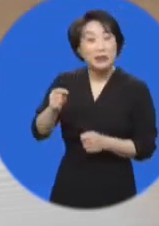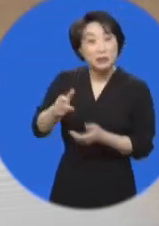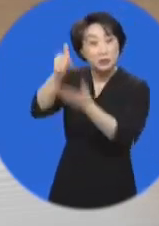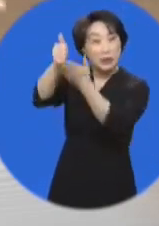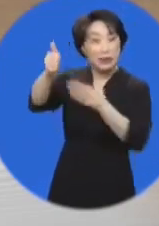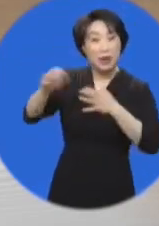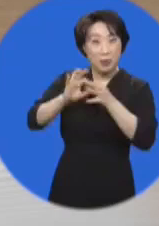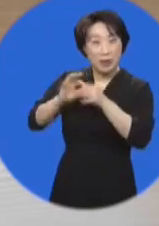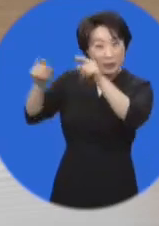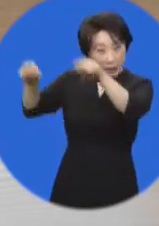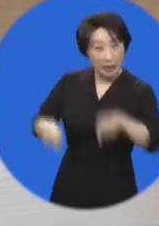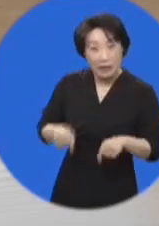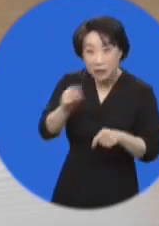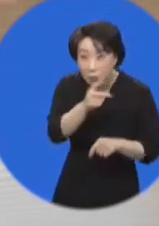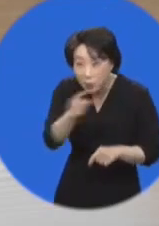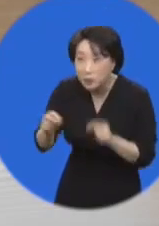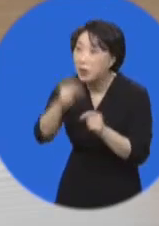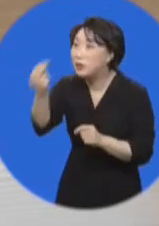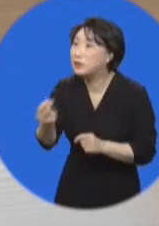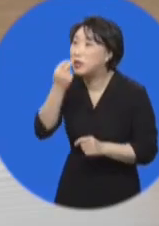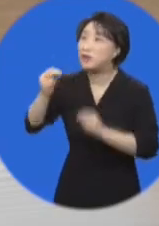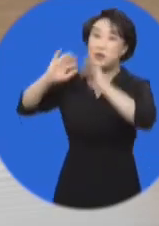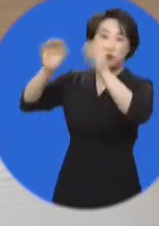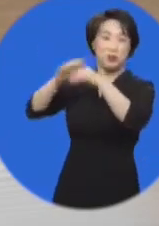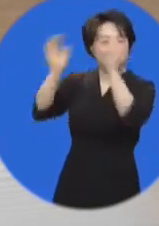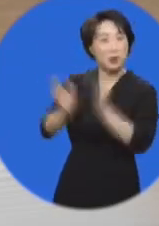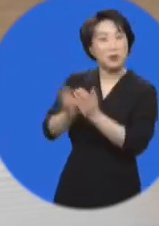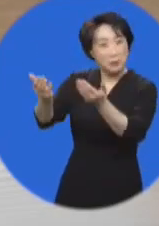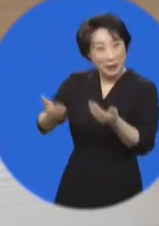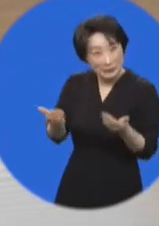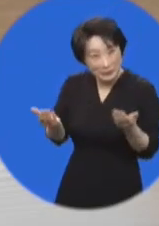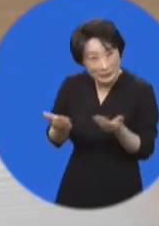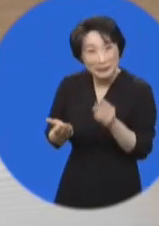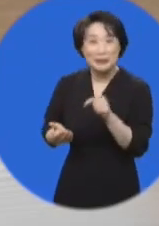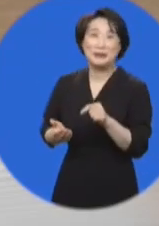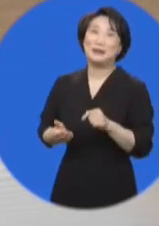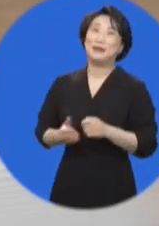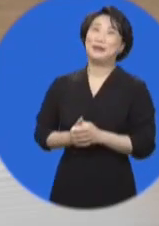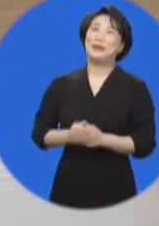상관이 영생과 천국을 얻는 것이니